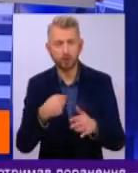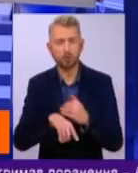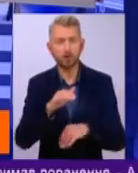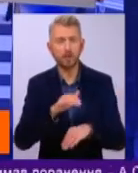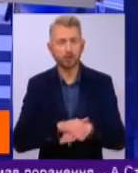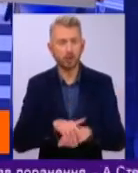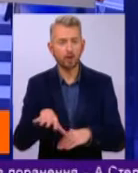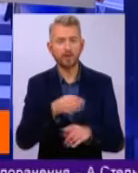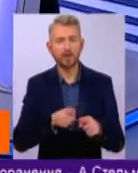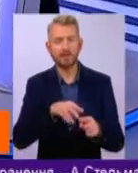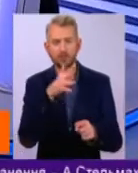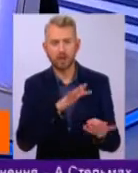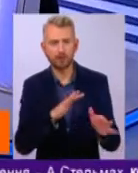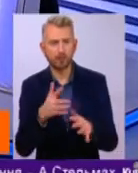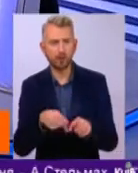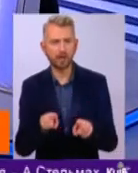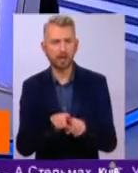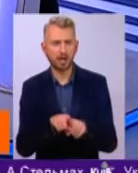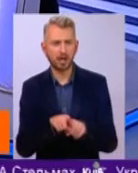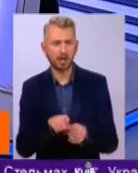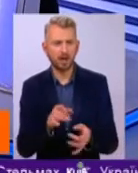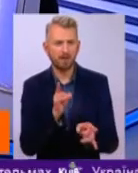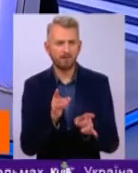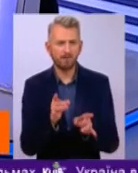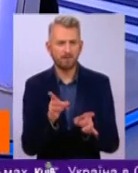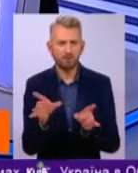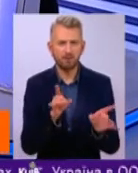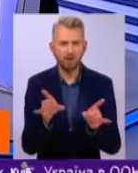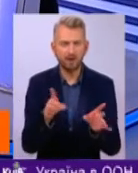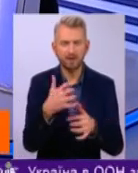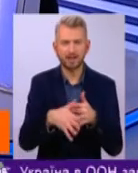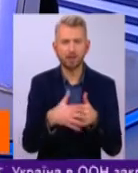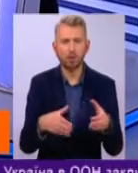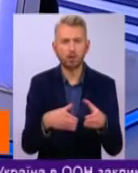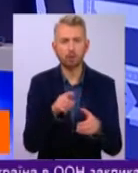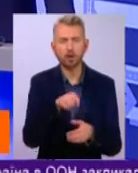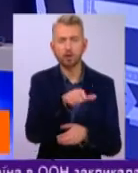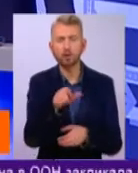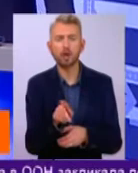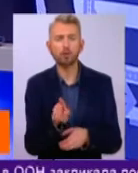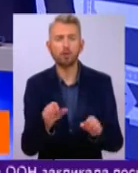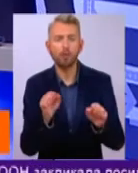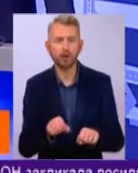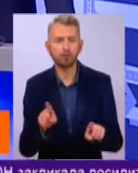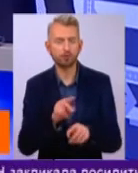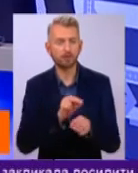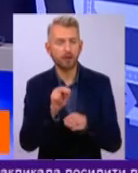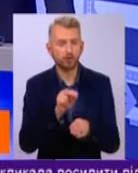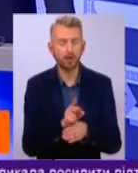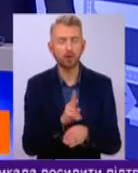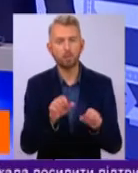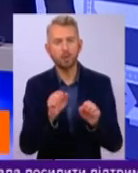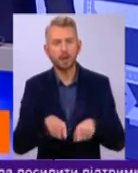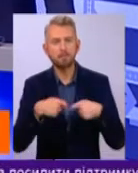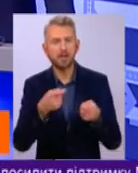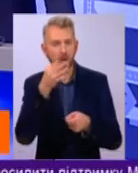фактично весь цей час відбувалося таке вимивання взагалі такого так званого середнього класу, тих людей, які могли би чомусь навчити, які могли би